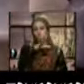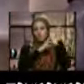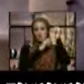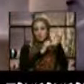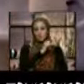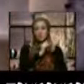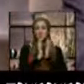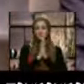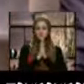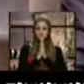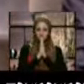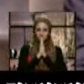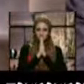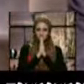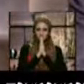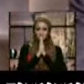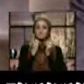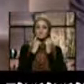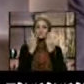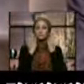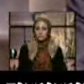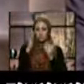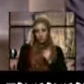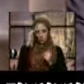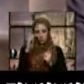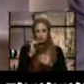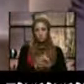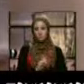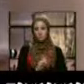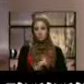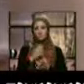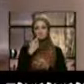وصحبه وسلم. ربنا ينفع بك مولانا، وشاكرين جدا، ونلتقي على خير غدا